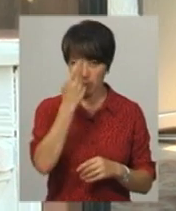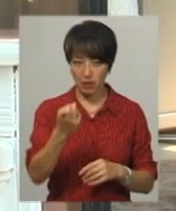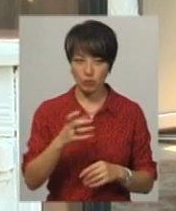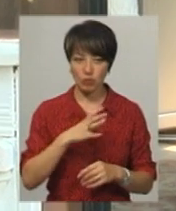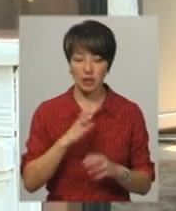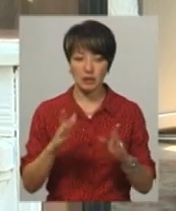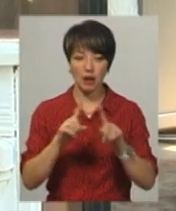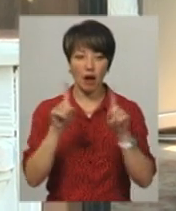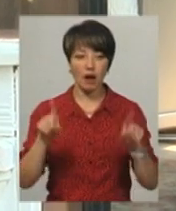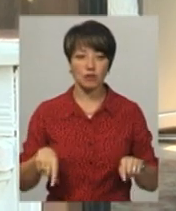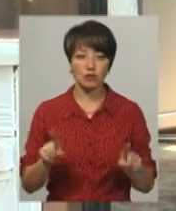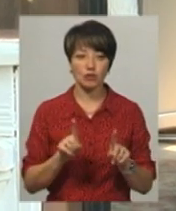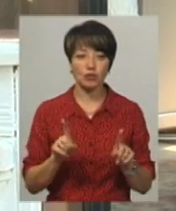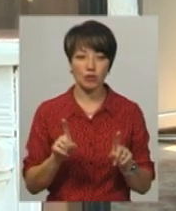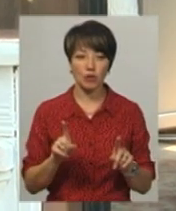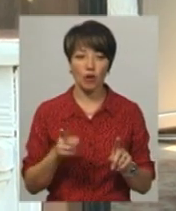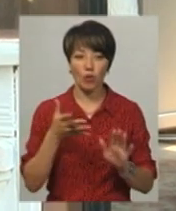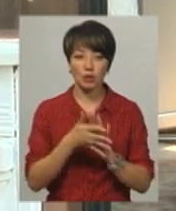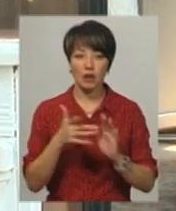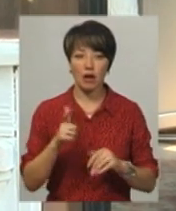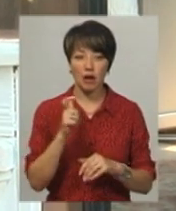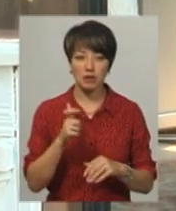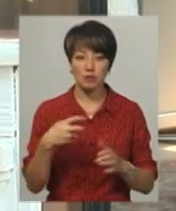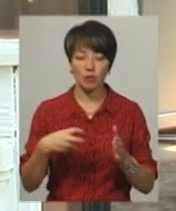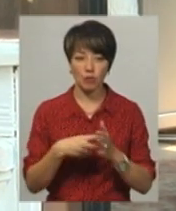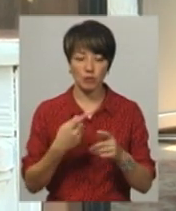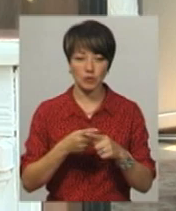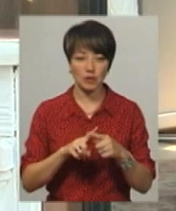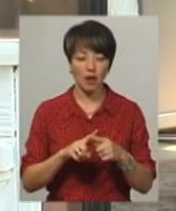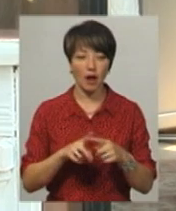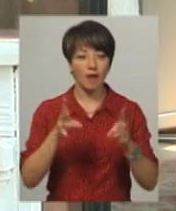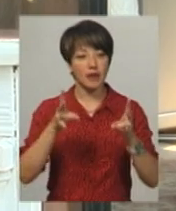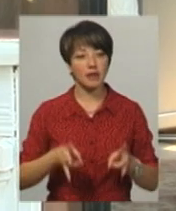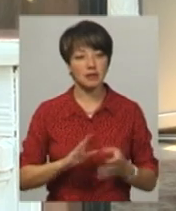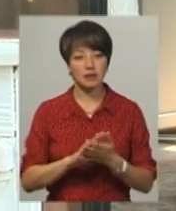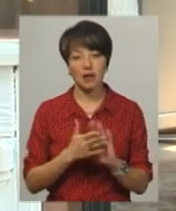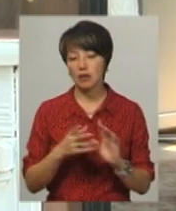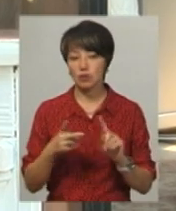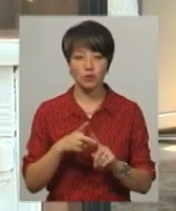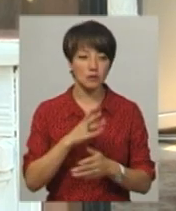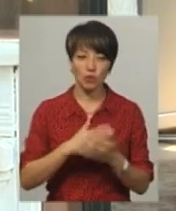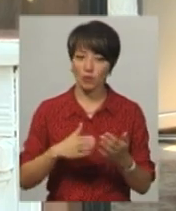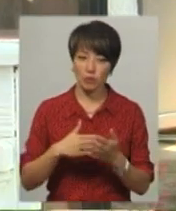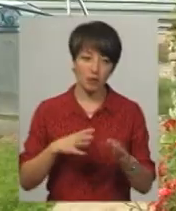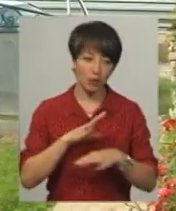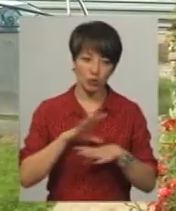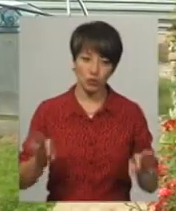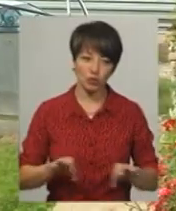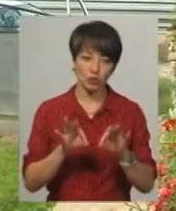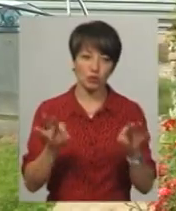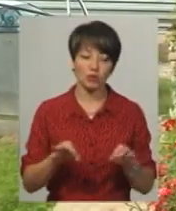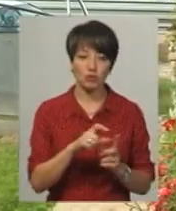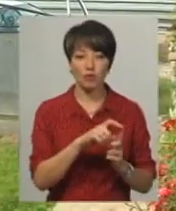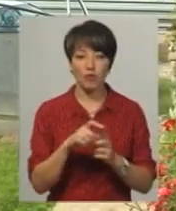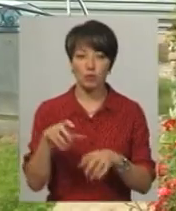не було тільки акт той, що з утечка газу і запломби цей аварійний стан, а на друге взагалі нічого не було. За словами